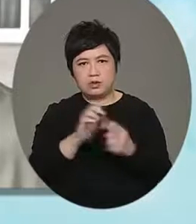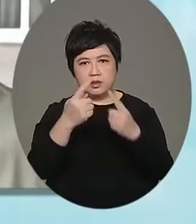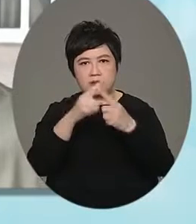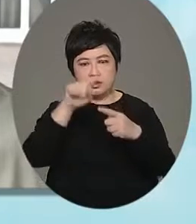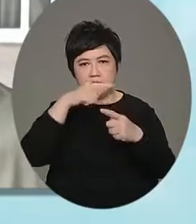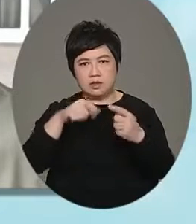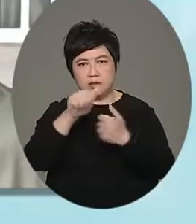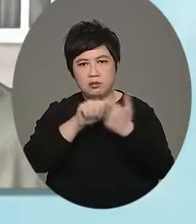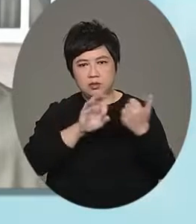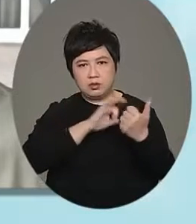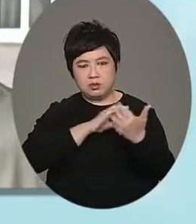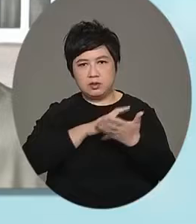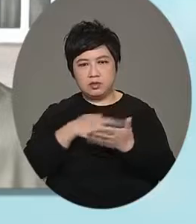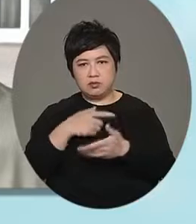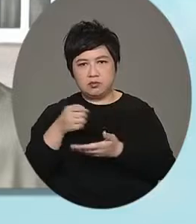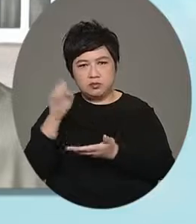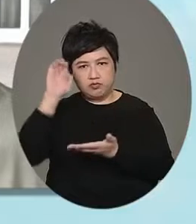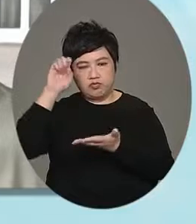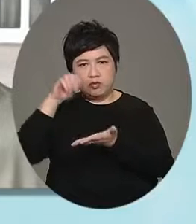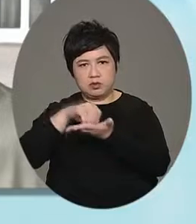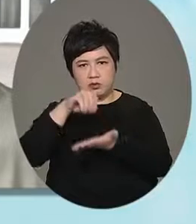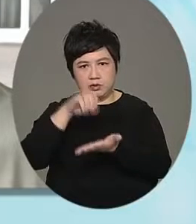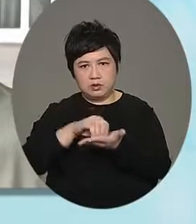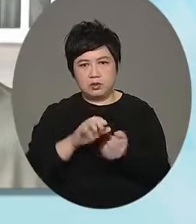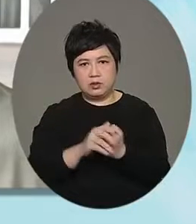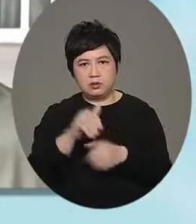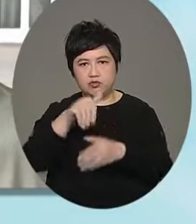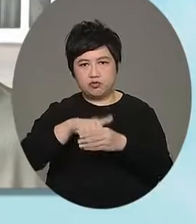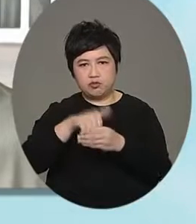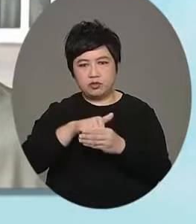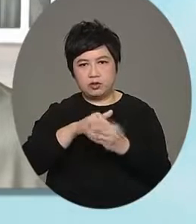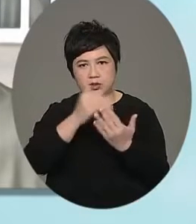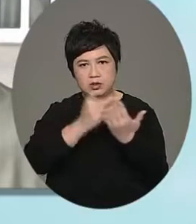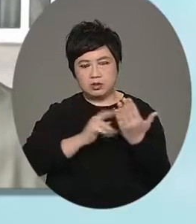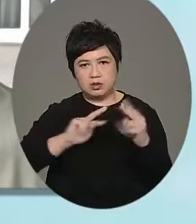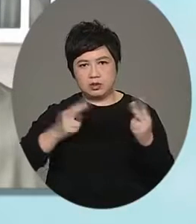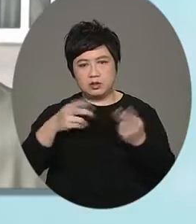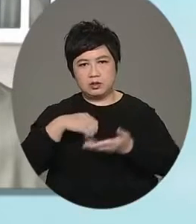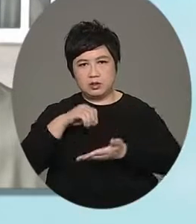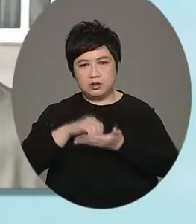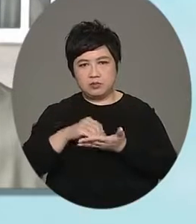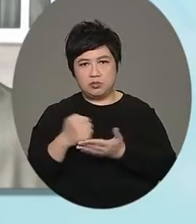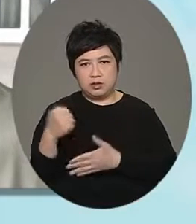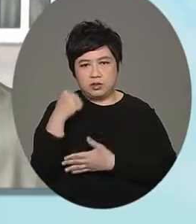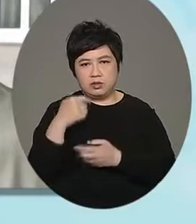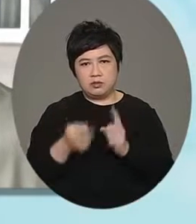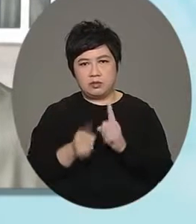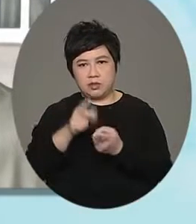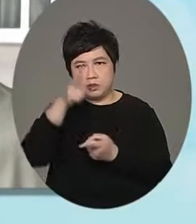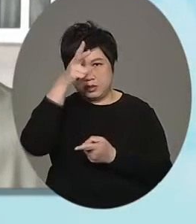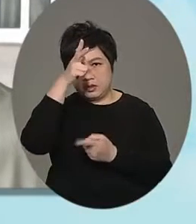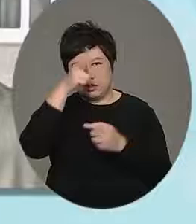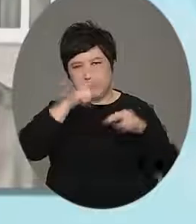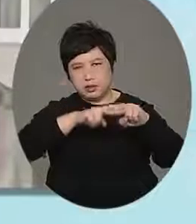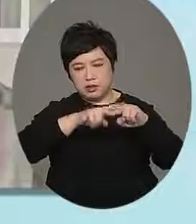去背書，由人大去作出決定咧，咁嗰個選舉制度改革咧，個認受性更加強，更加表明中央政府咧對改